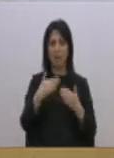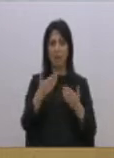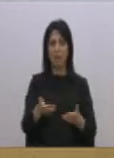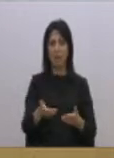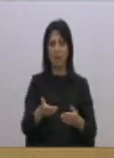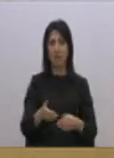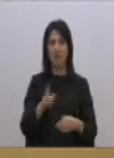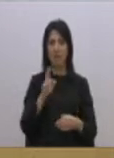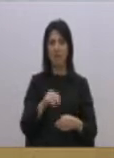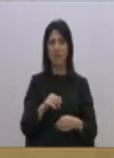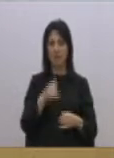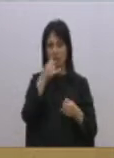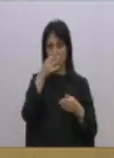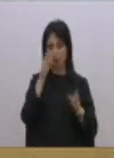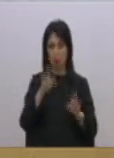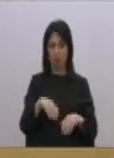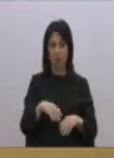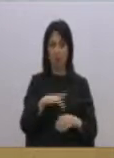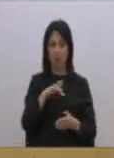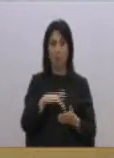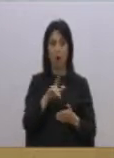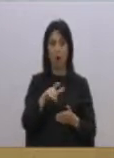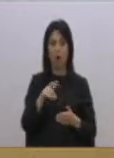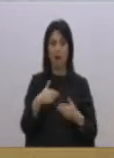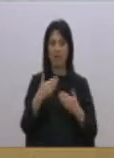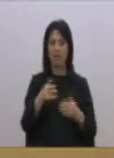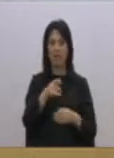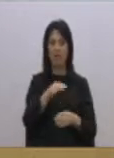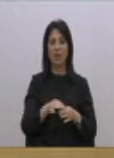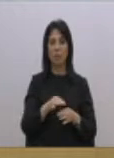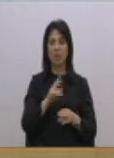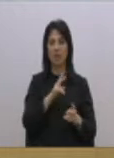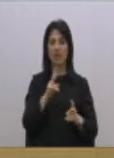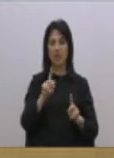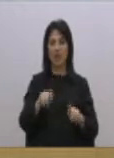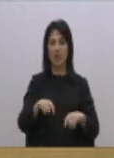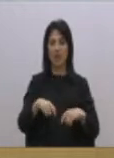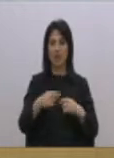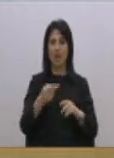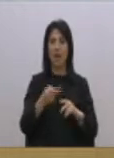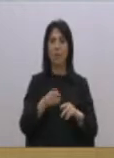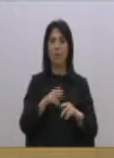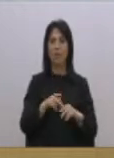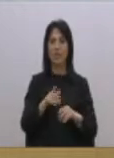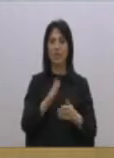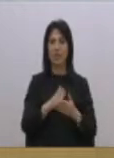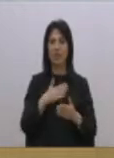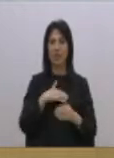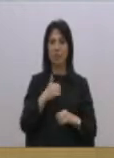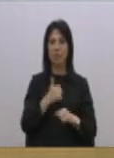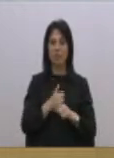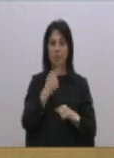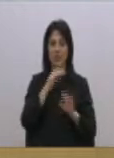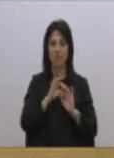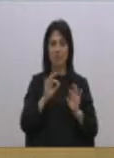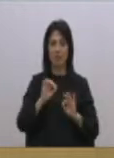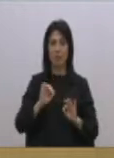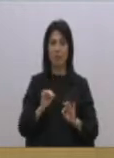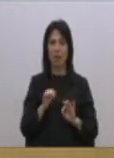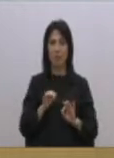და შეუძლებელია მოქალაქეების წინაშე თქვენ ეს პასუხისმგებლობა გაკისროთ. ამიტომ ეს არის ჩემი მთავარი საქმელი,